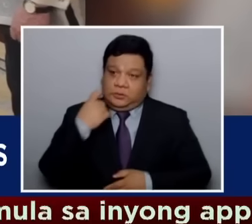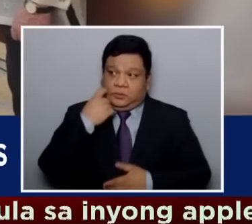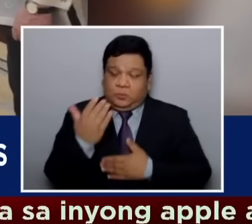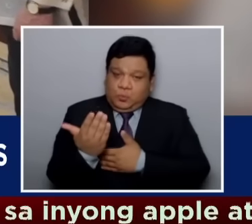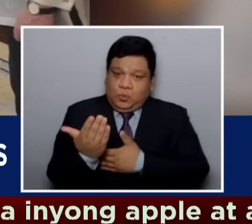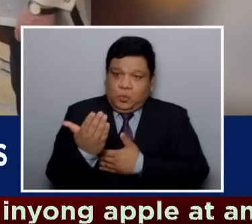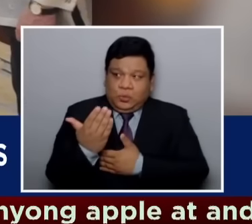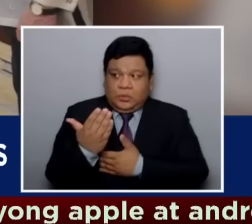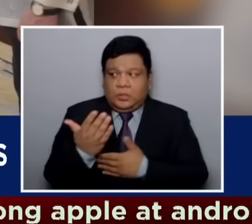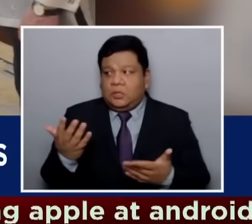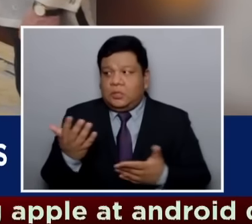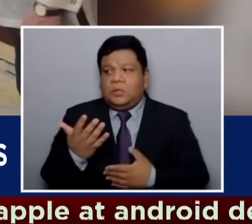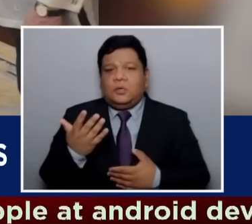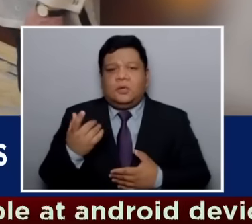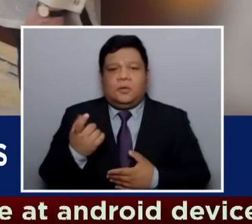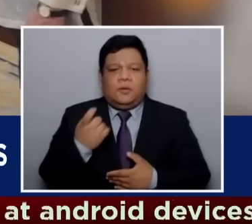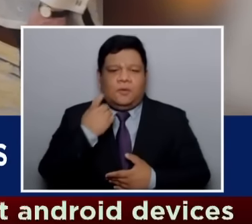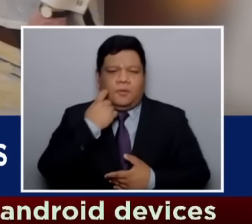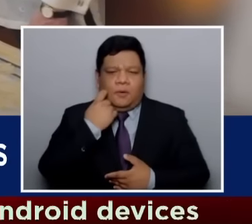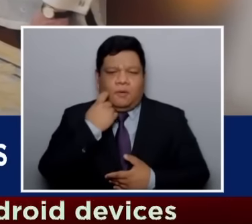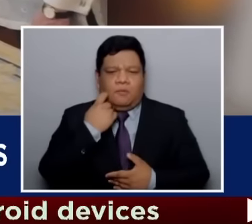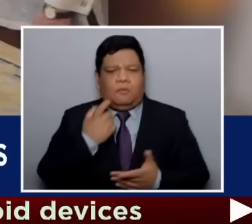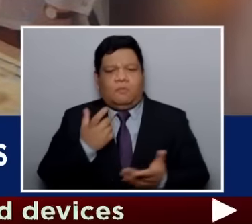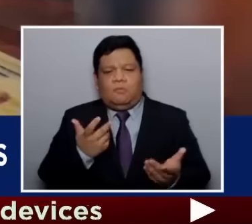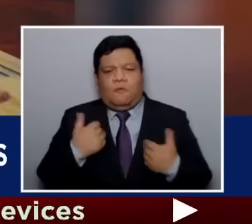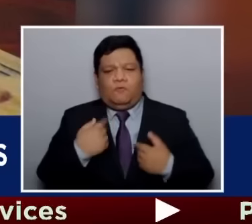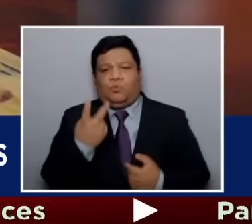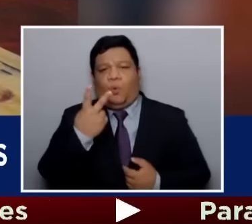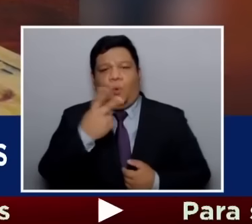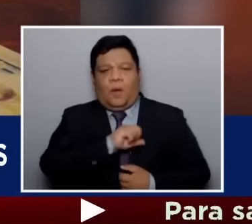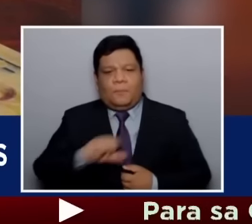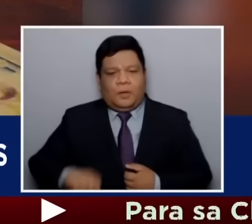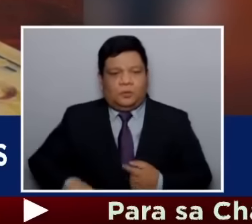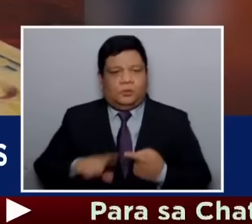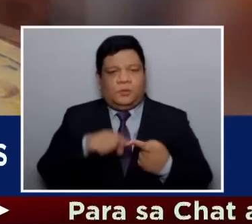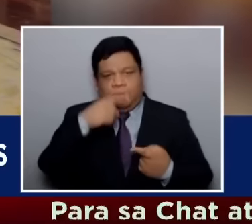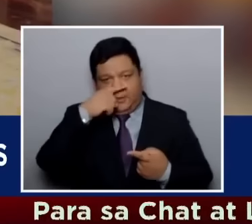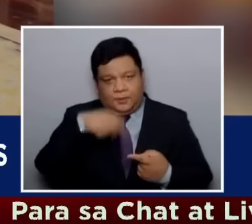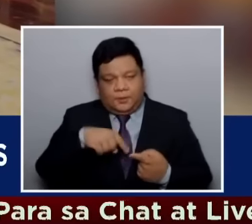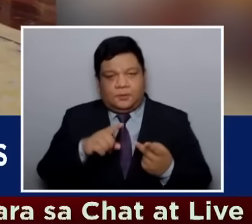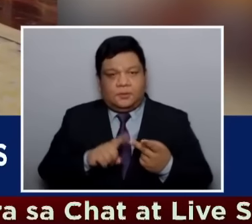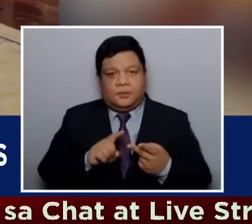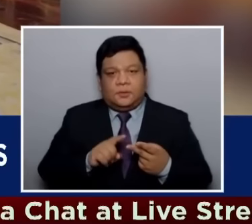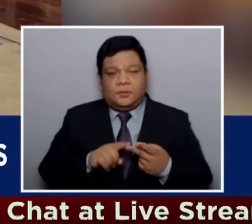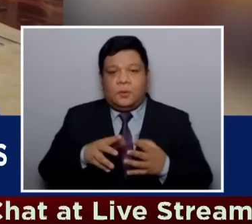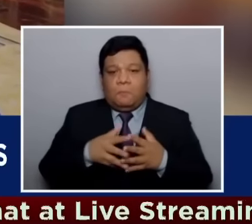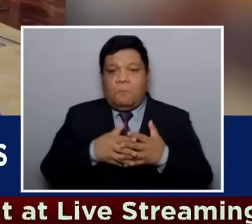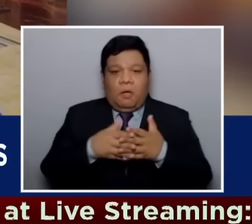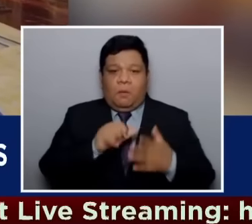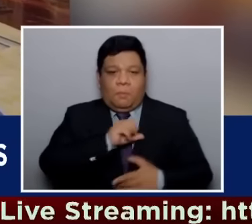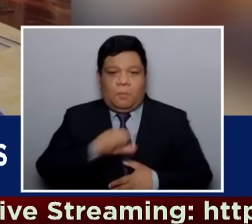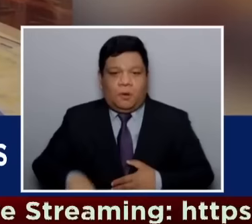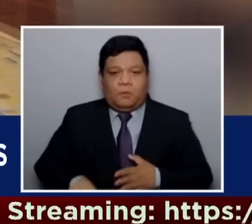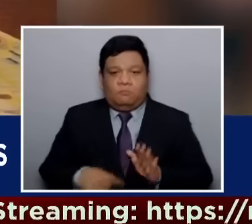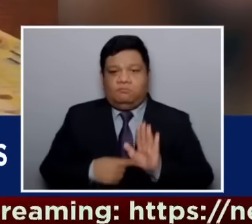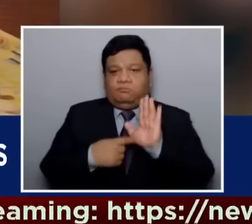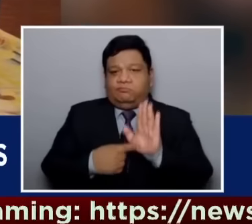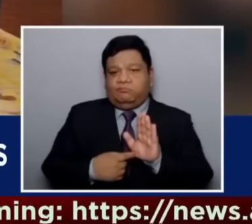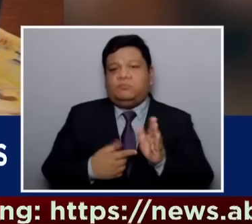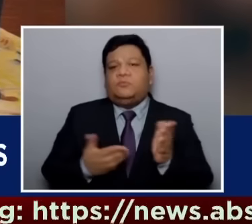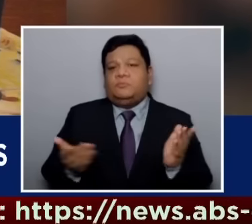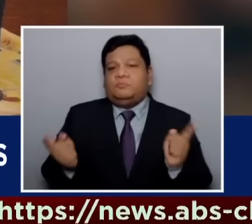just the two ambassadors, the ambassador of Thailand and ambassador of the United States, presented their credentials to